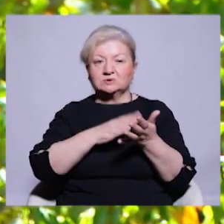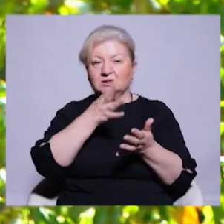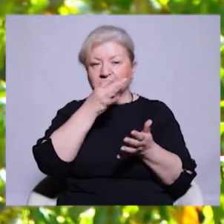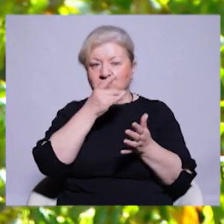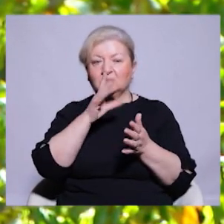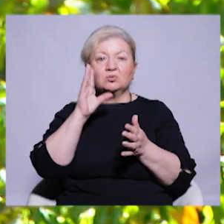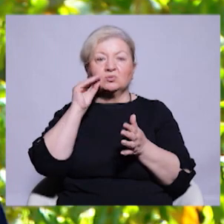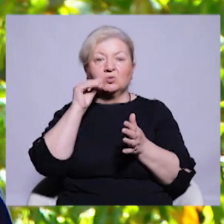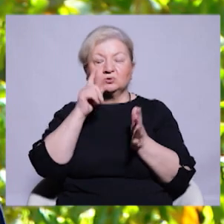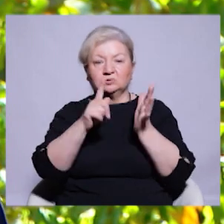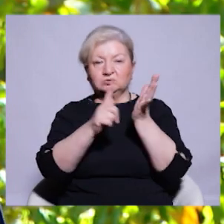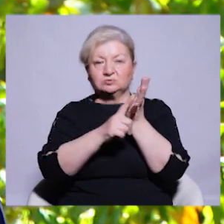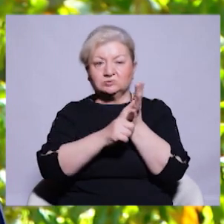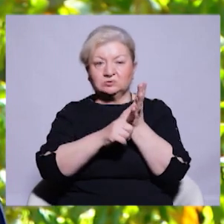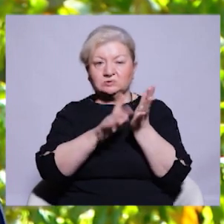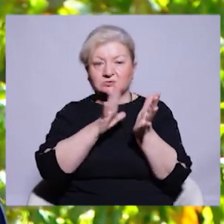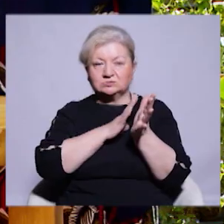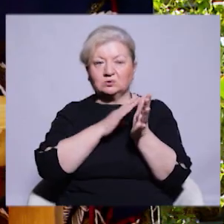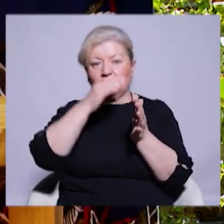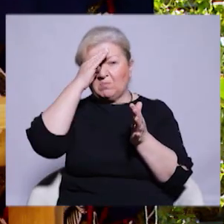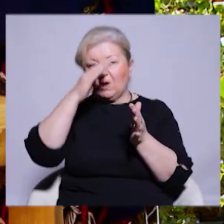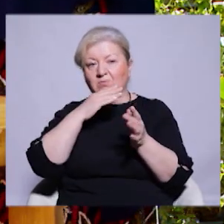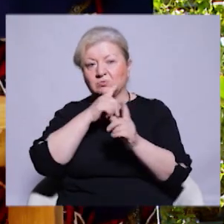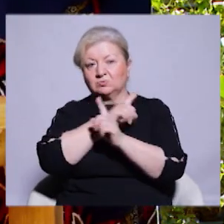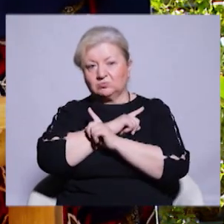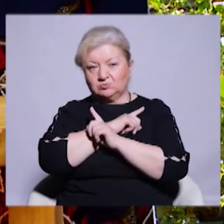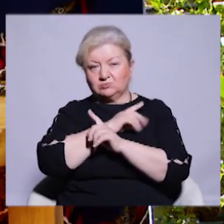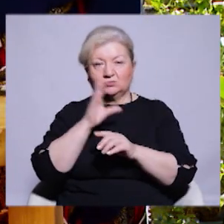იგი გახდა 7 წლის მამის გარდაცვალების შემდეგ. ეხლა